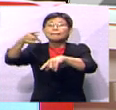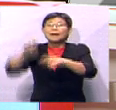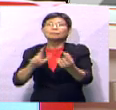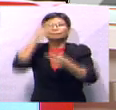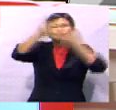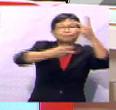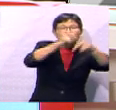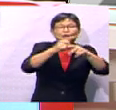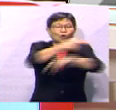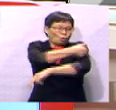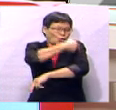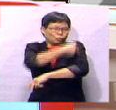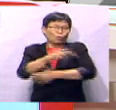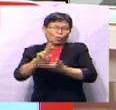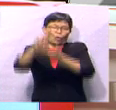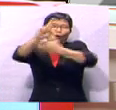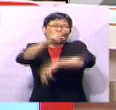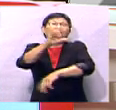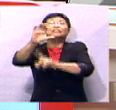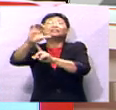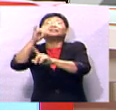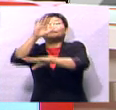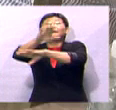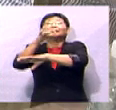Hospital Rehabilitasi Ceras petang semalam.